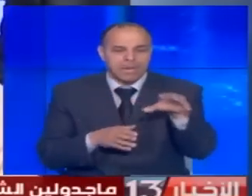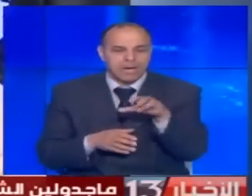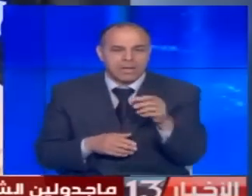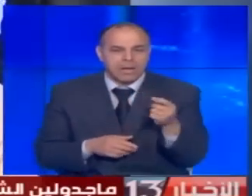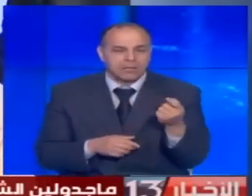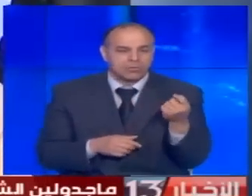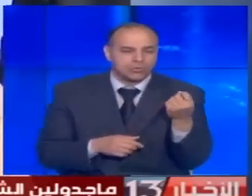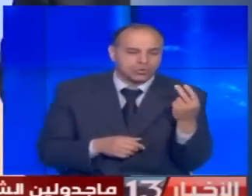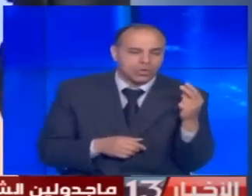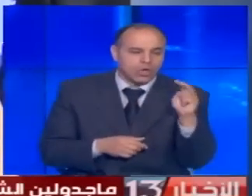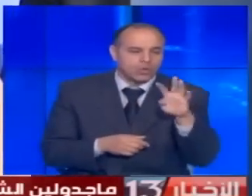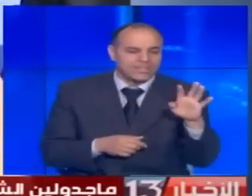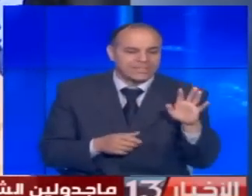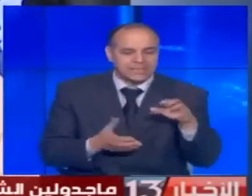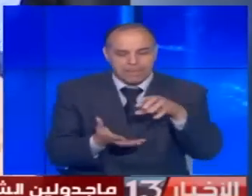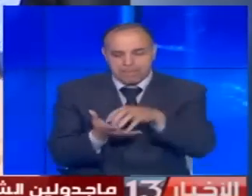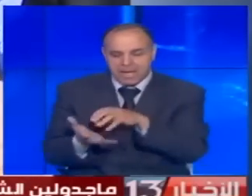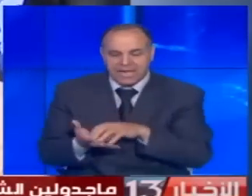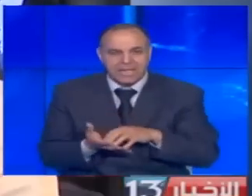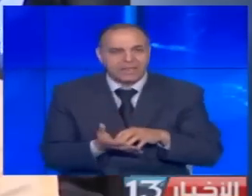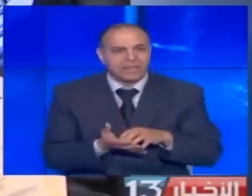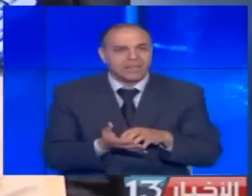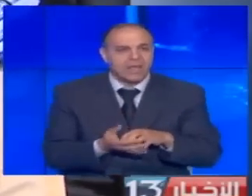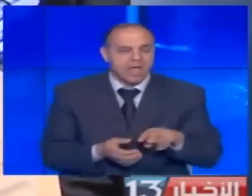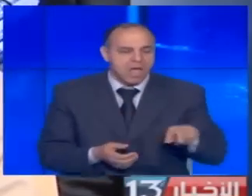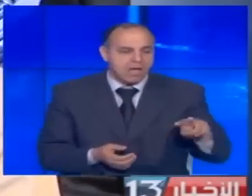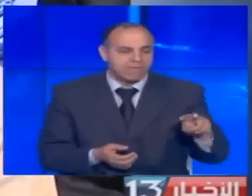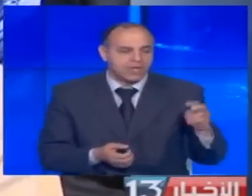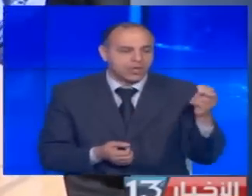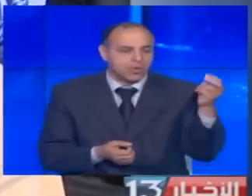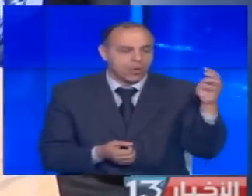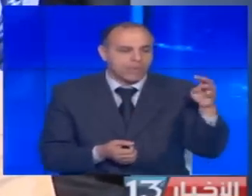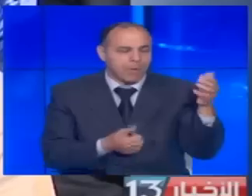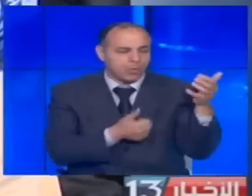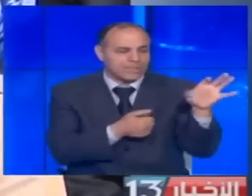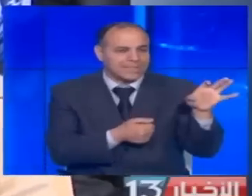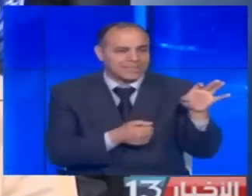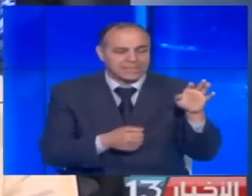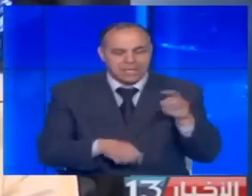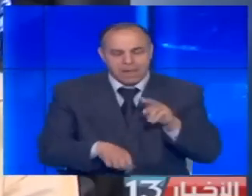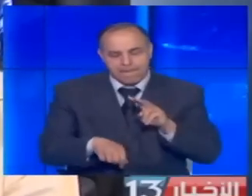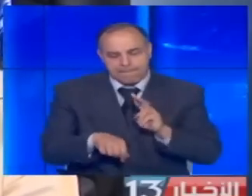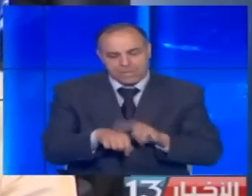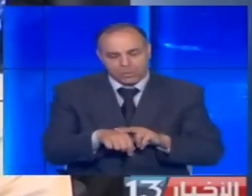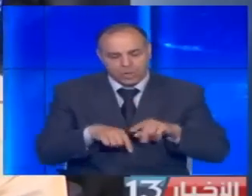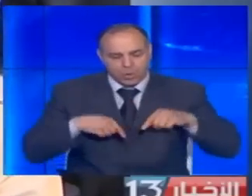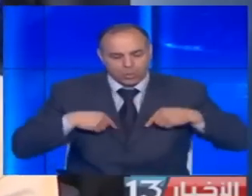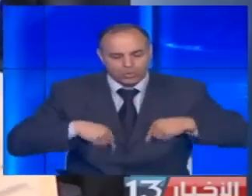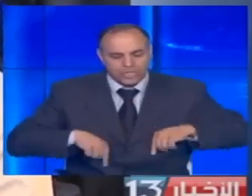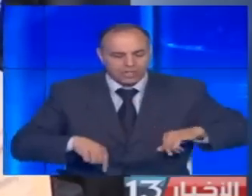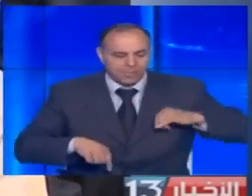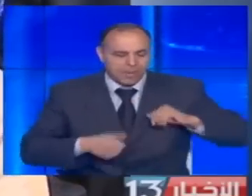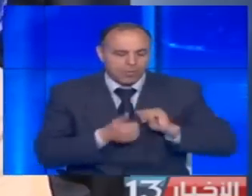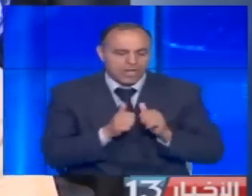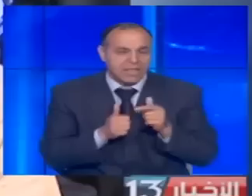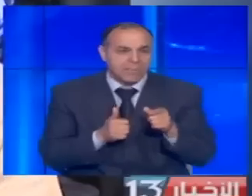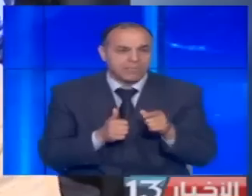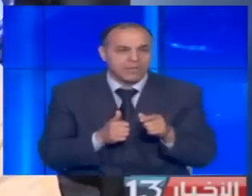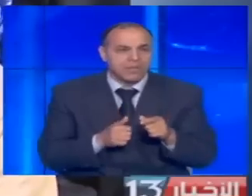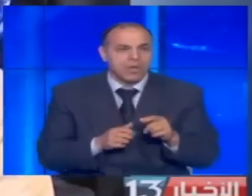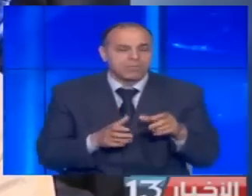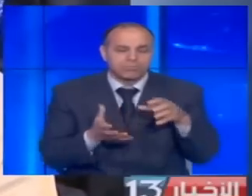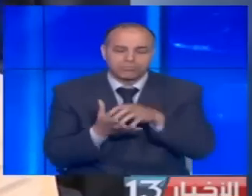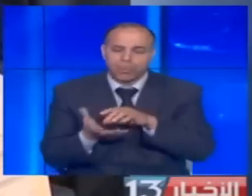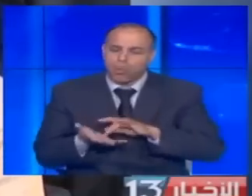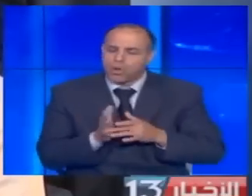وسته واربعين مركز وجند الفين واربع مائه وستين اه اثار من وزاره شؤون الشباب والرياضه عدد المؤسسات